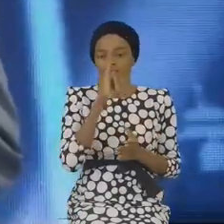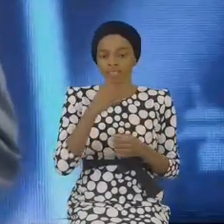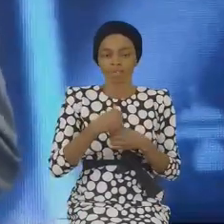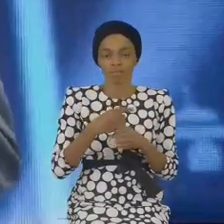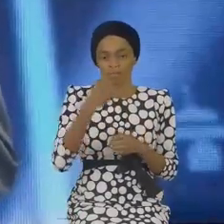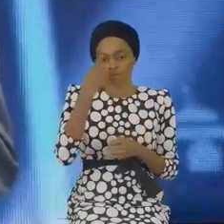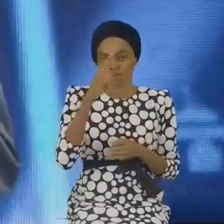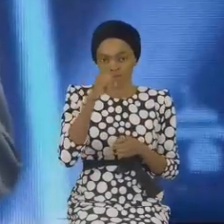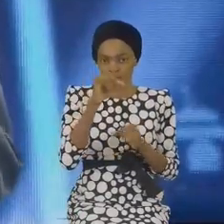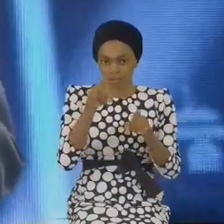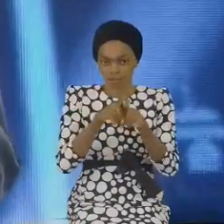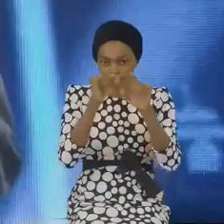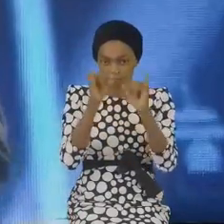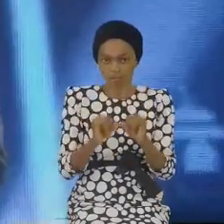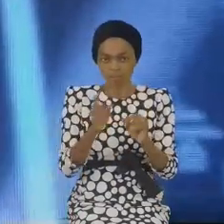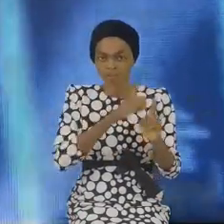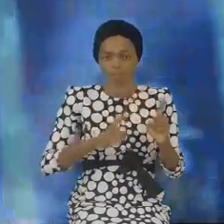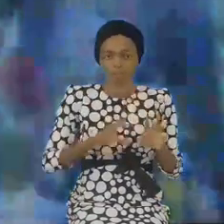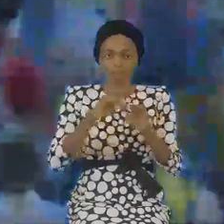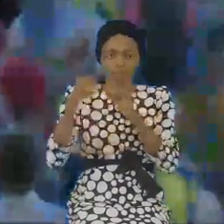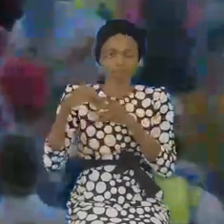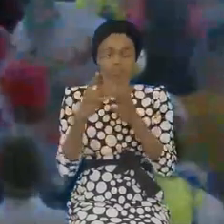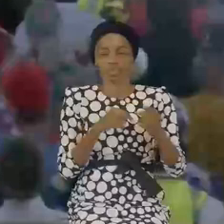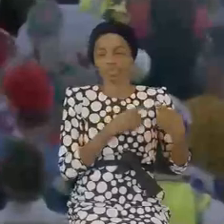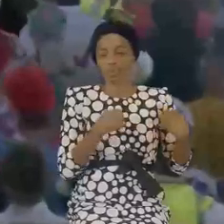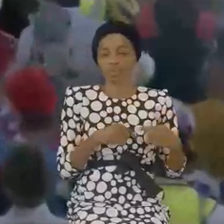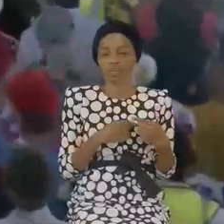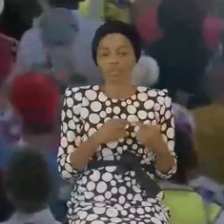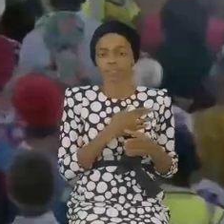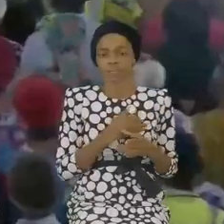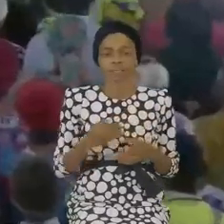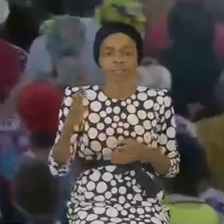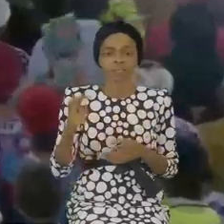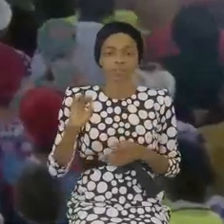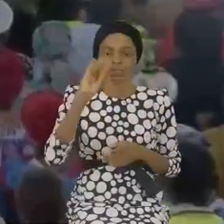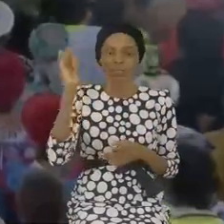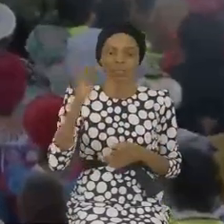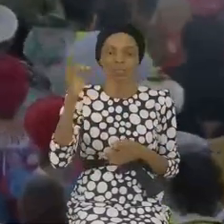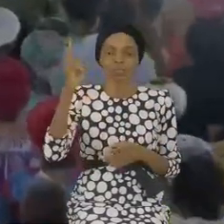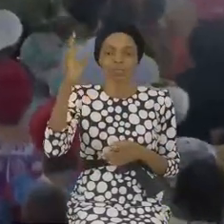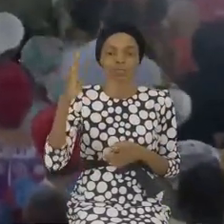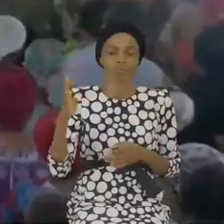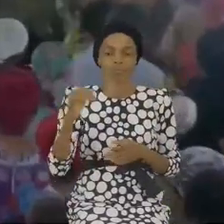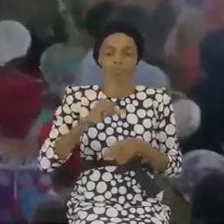Seigneur les imprime dans ton cœur. Et par sa grâce et son